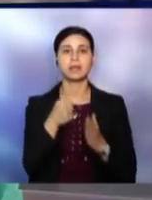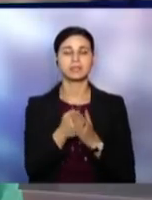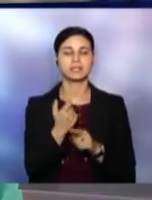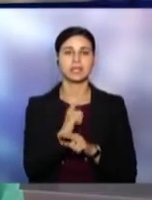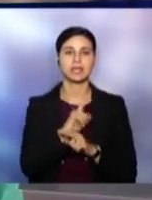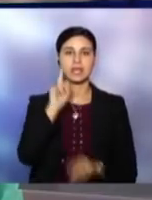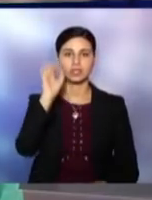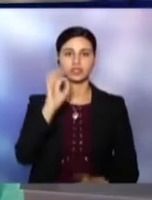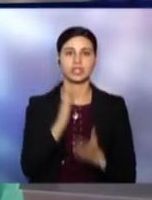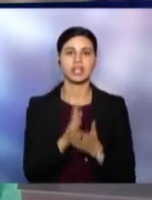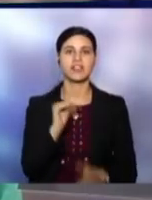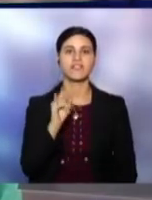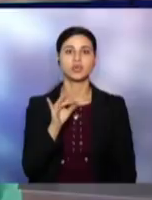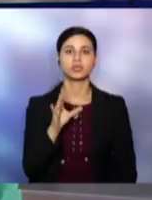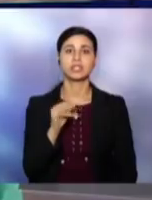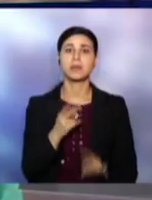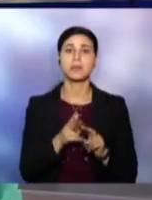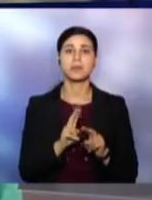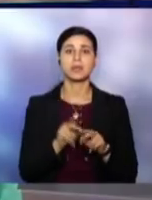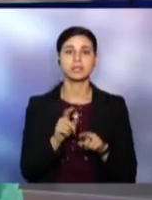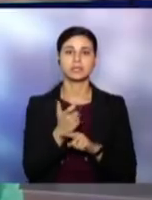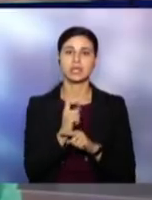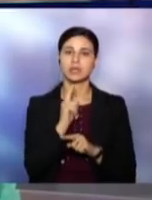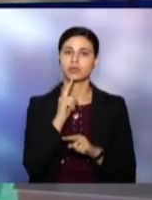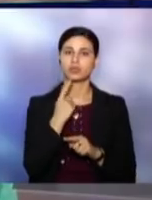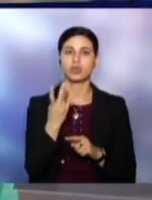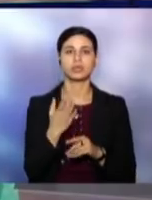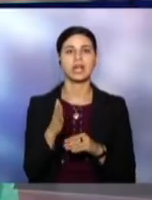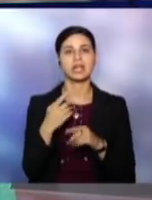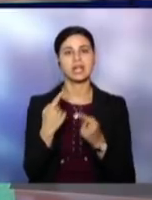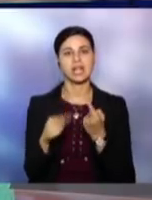არის ვირუსული. მაგრამ იმდენად რთულია ერთმანეთისგან განვასხვაოთ